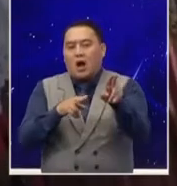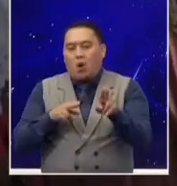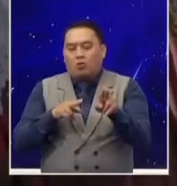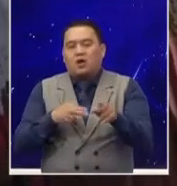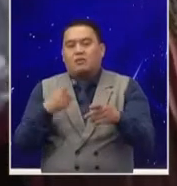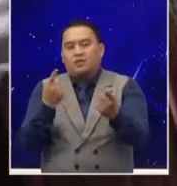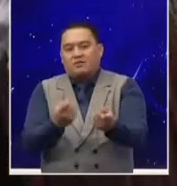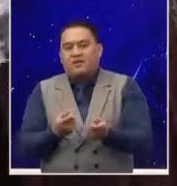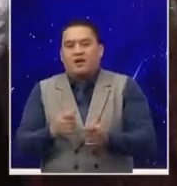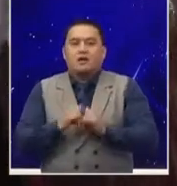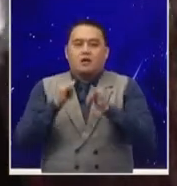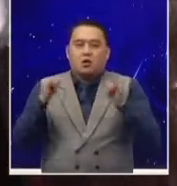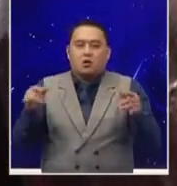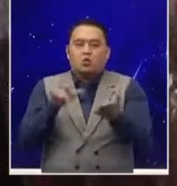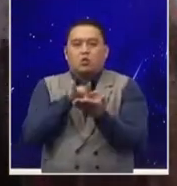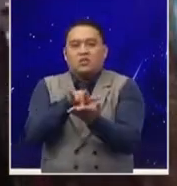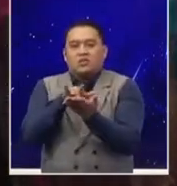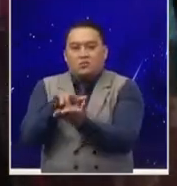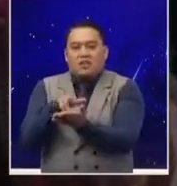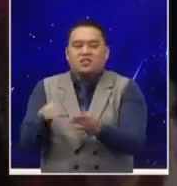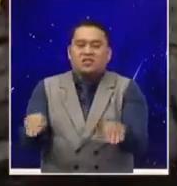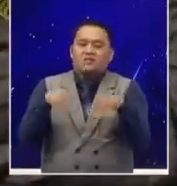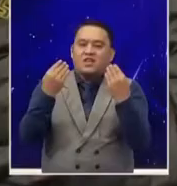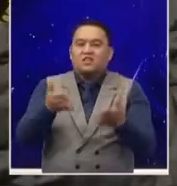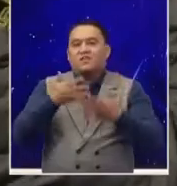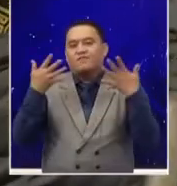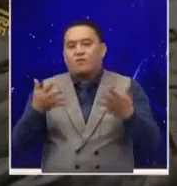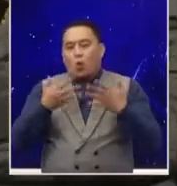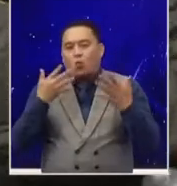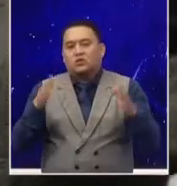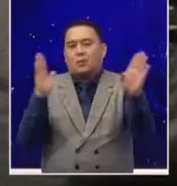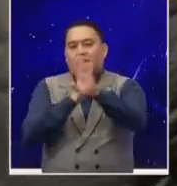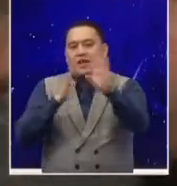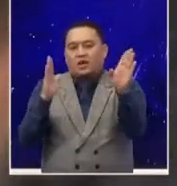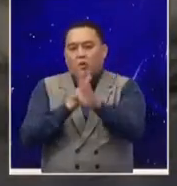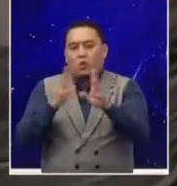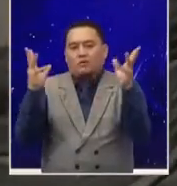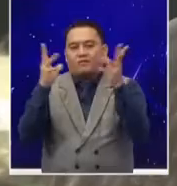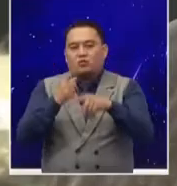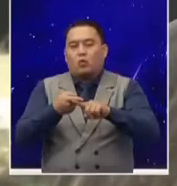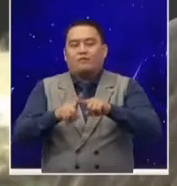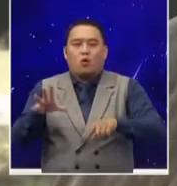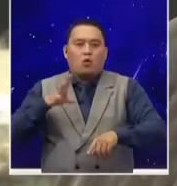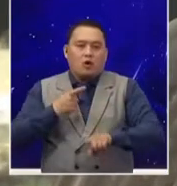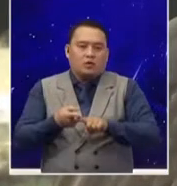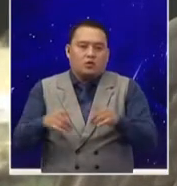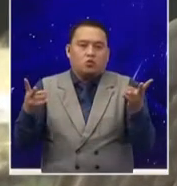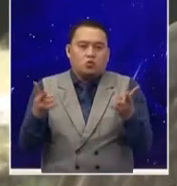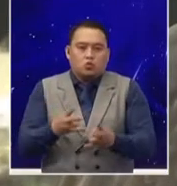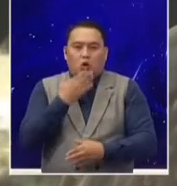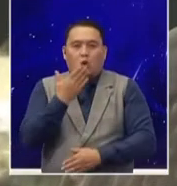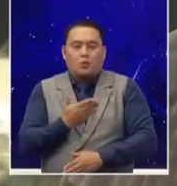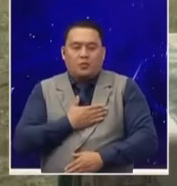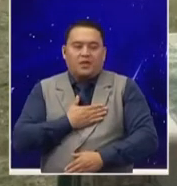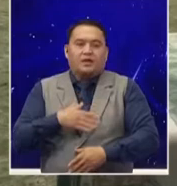и привлекательно для развития экотуризма. Свежий воздух, единение с природой и изучение неизведанного. Именно это необходимо